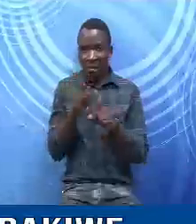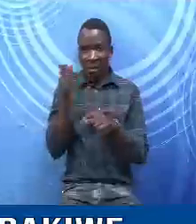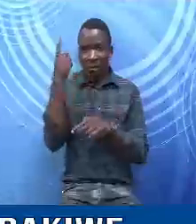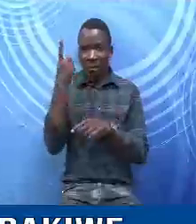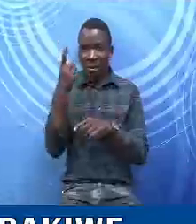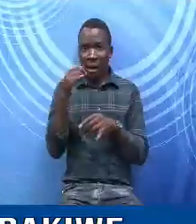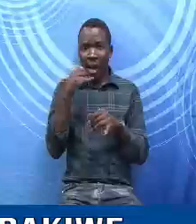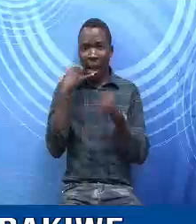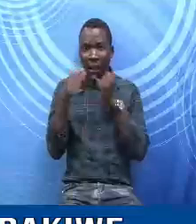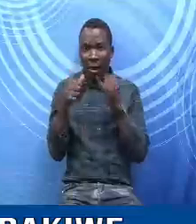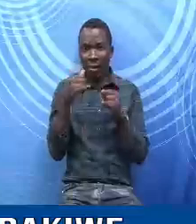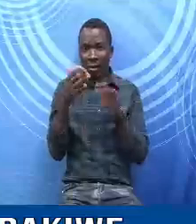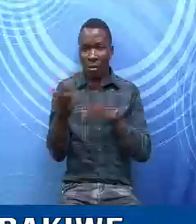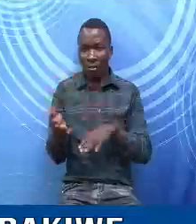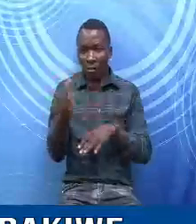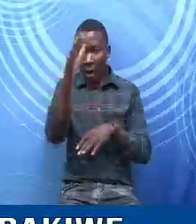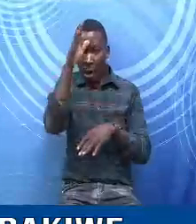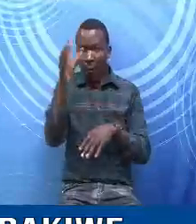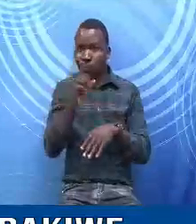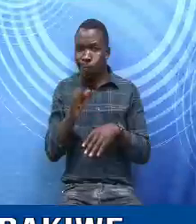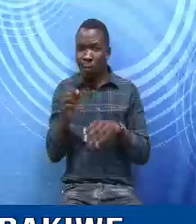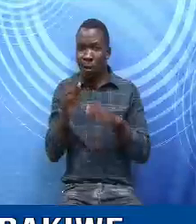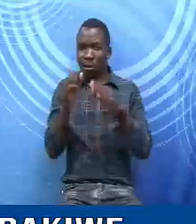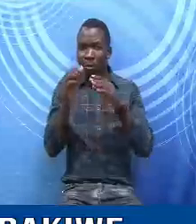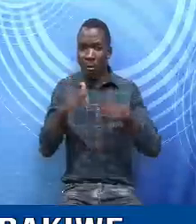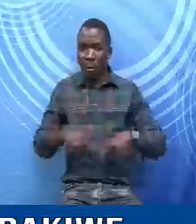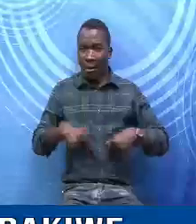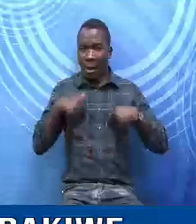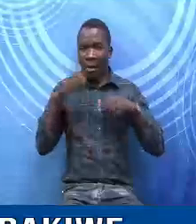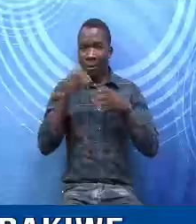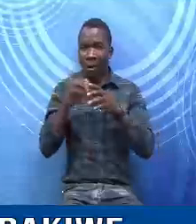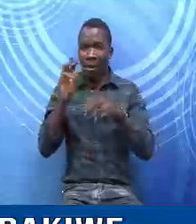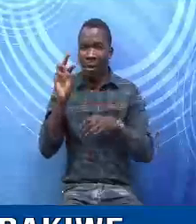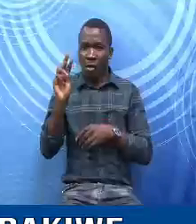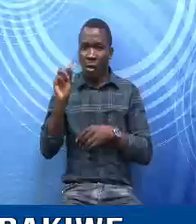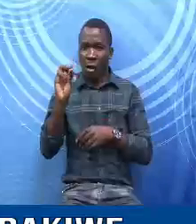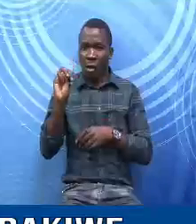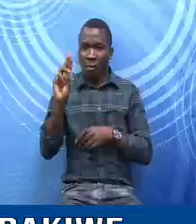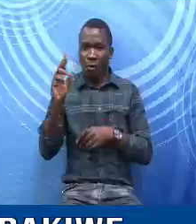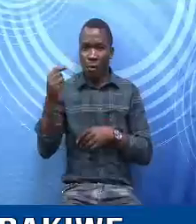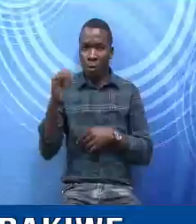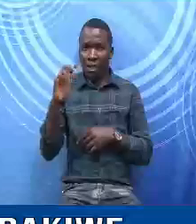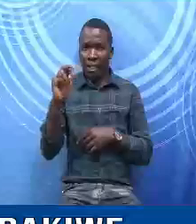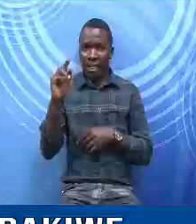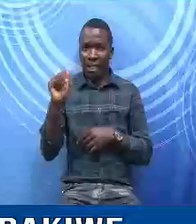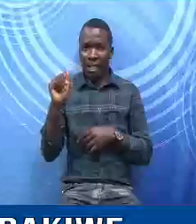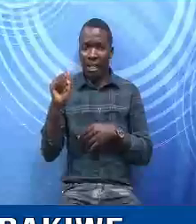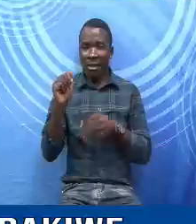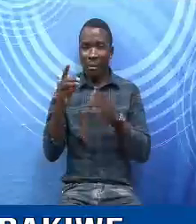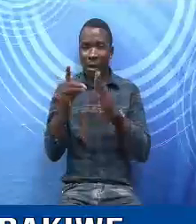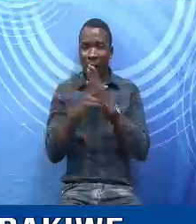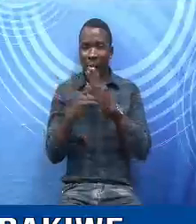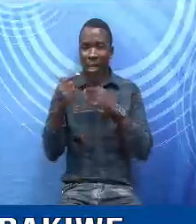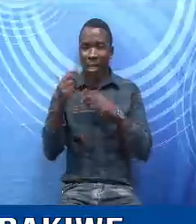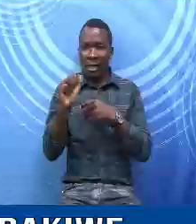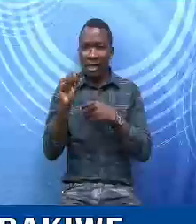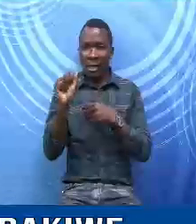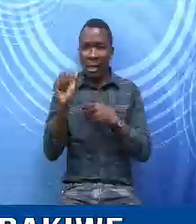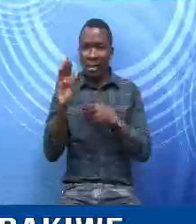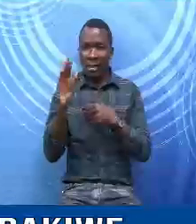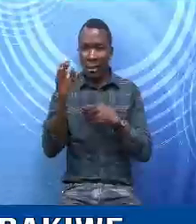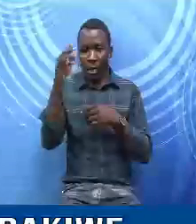Amakuru y'urupfu rw'uyu musaza wari utuye mu mudugudu wa Juru mu kagari ka Mukina mu murenge wa Kimihurura mu karere ka Gasabo yamenyekanye mu gitondo cyo kuri uyu wa